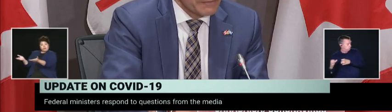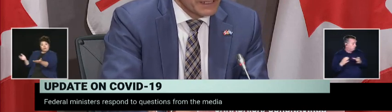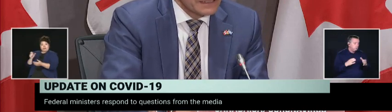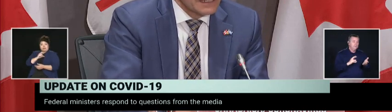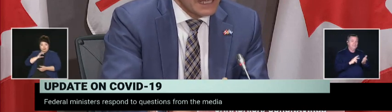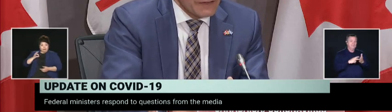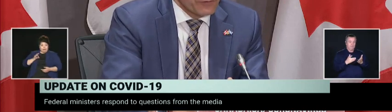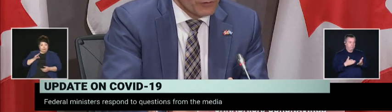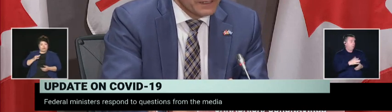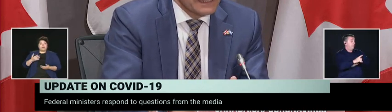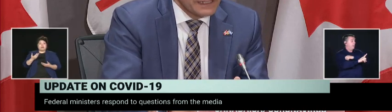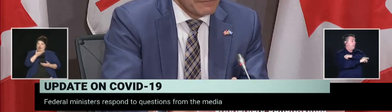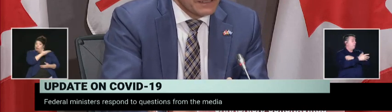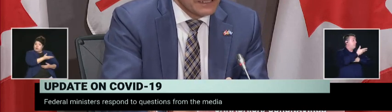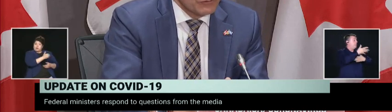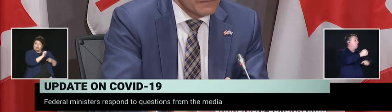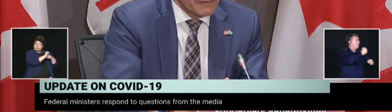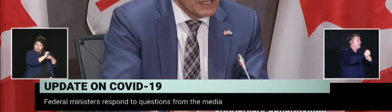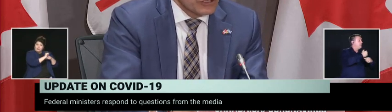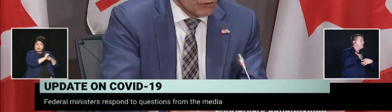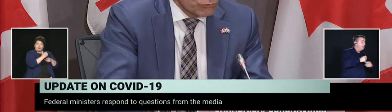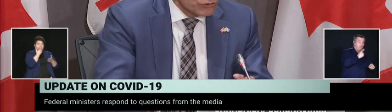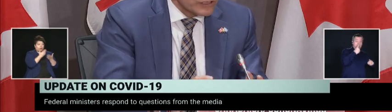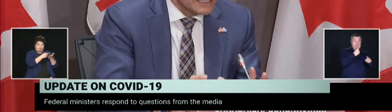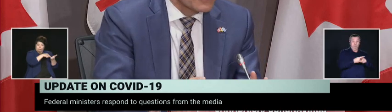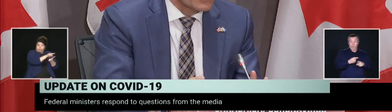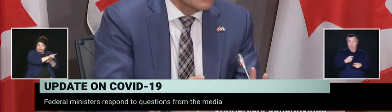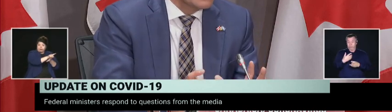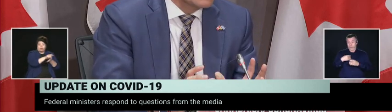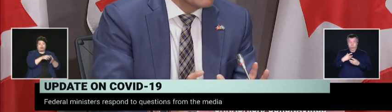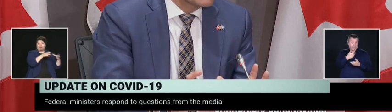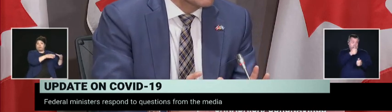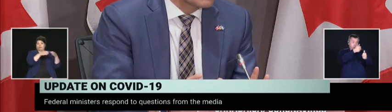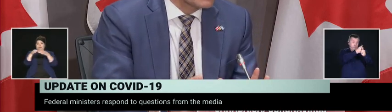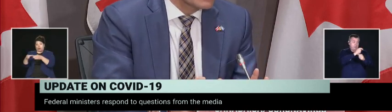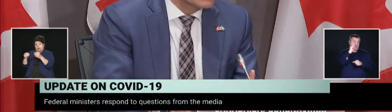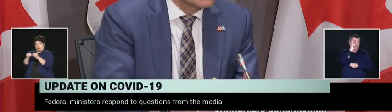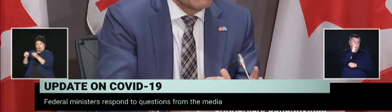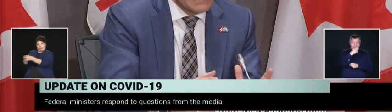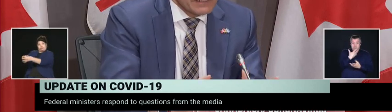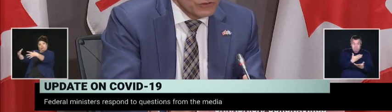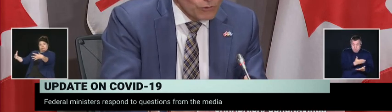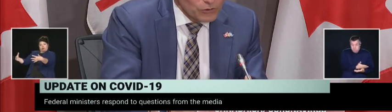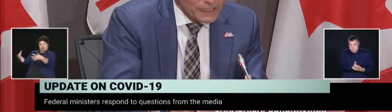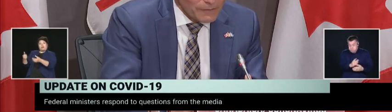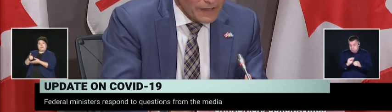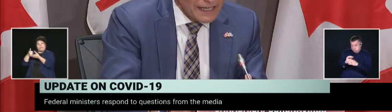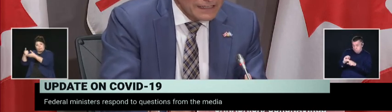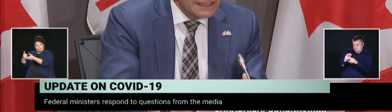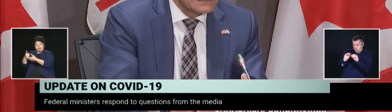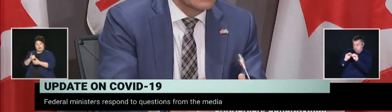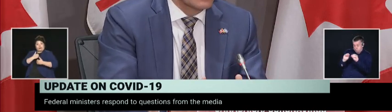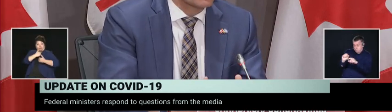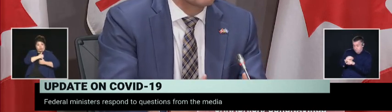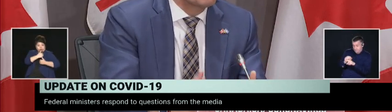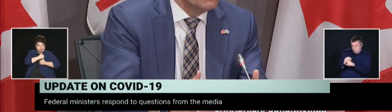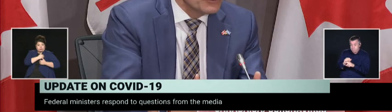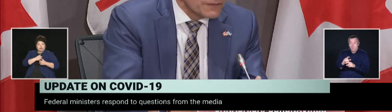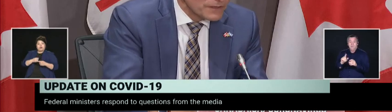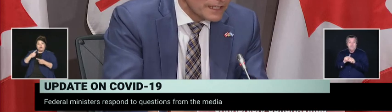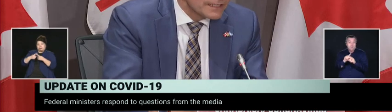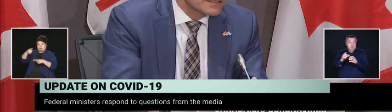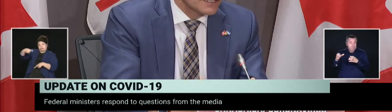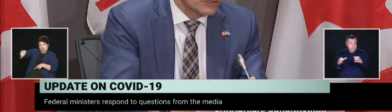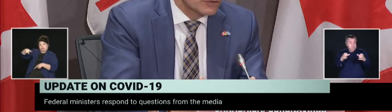Québec s'apprête à former et à payer lui-même. Donc, tout ça, ça donne la possibilité, si jamais il y avait une deuxième vague, d'être encore